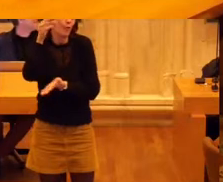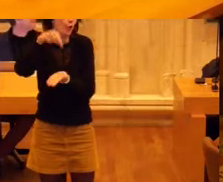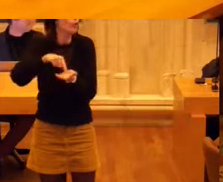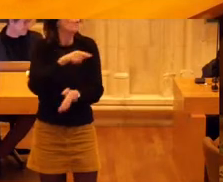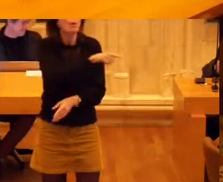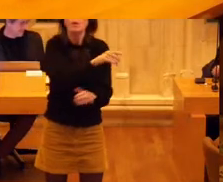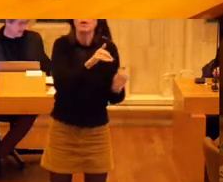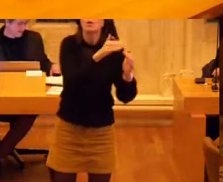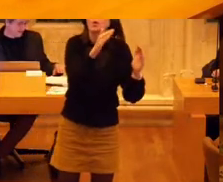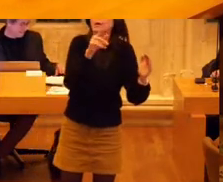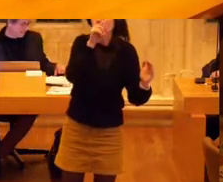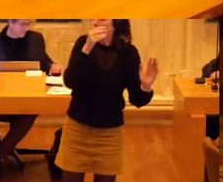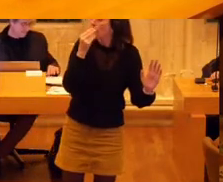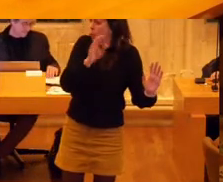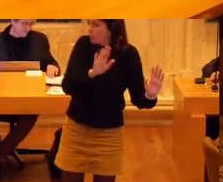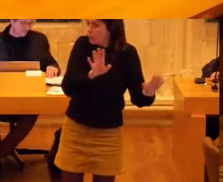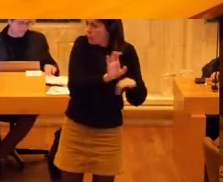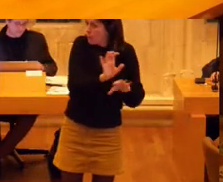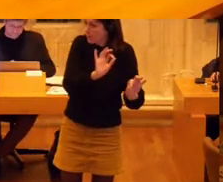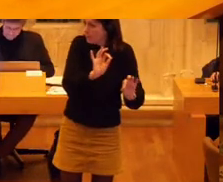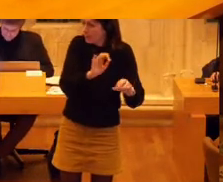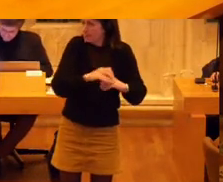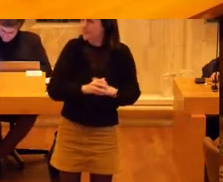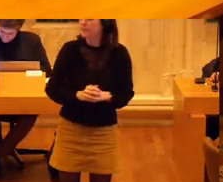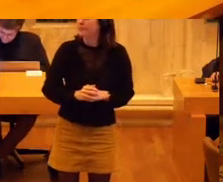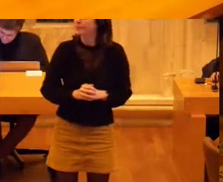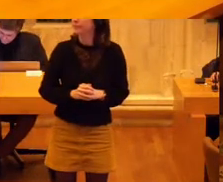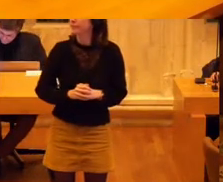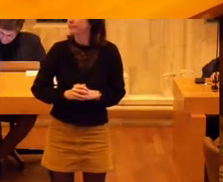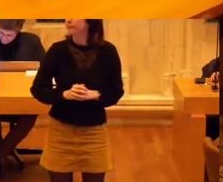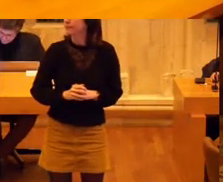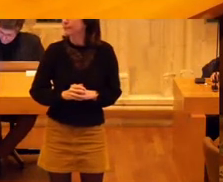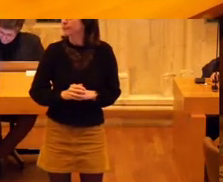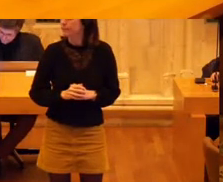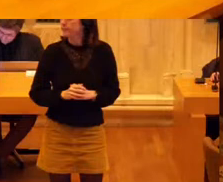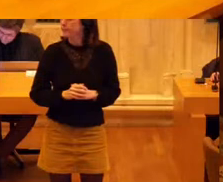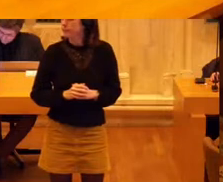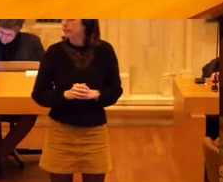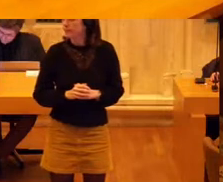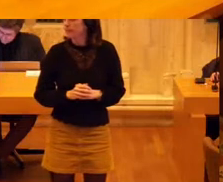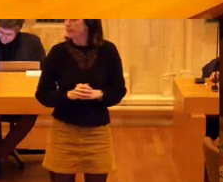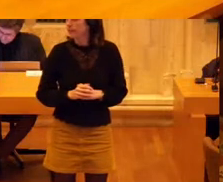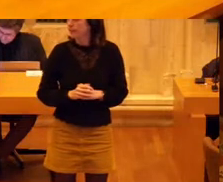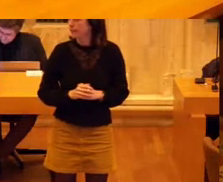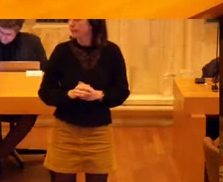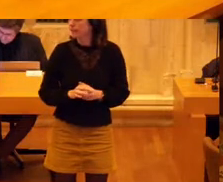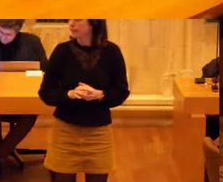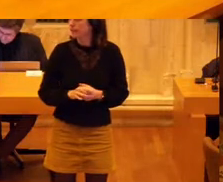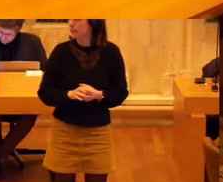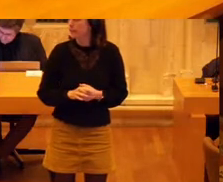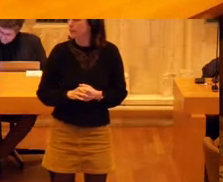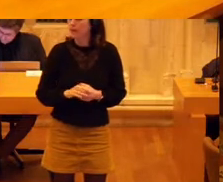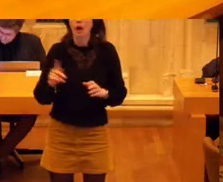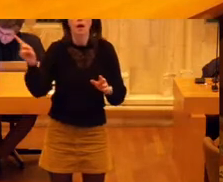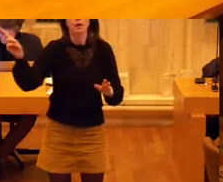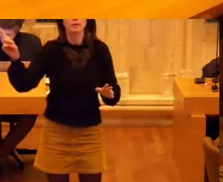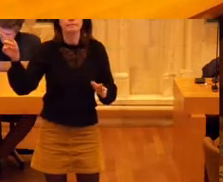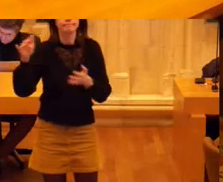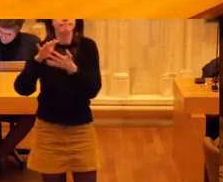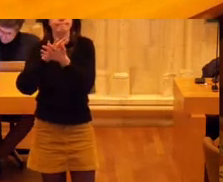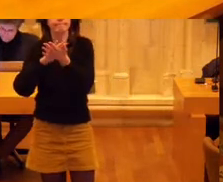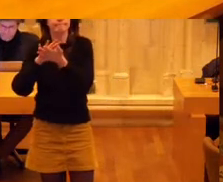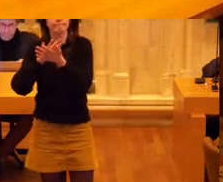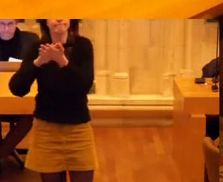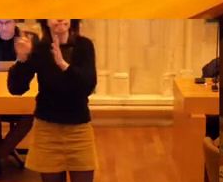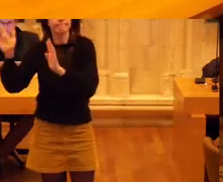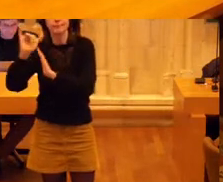De Oui. Alors moi, je pensais à Josette Travers, pardon. Oui, alors